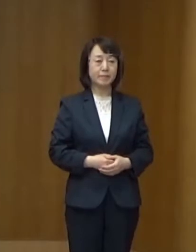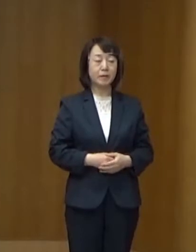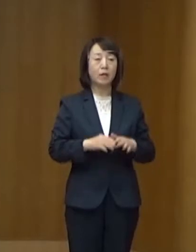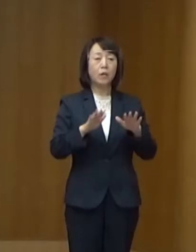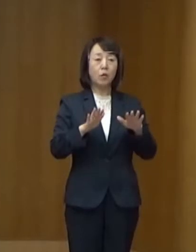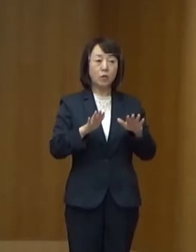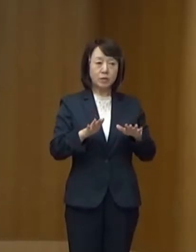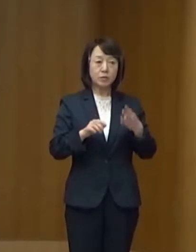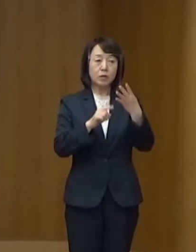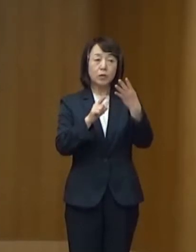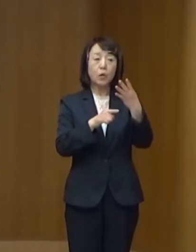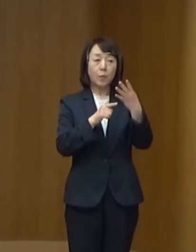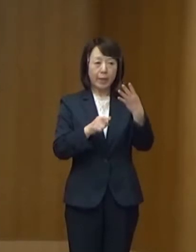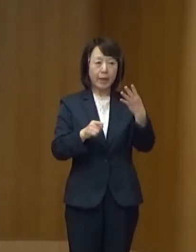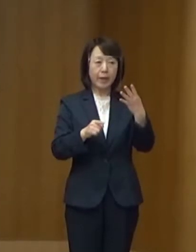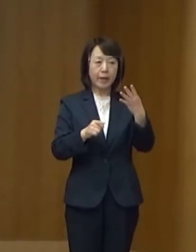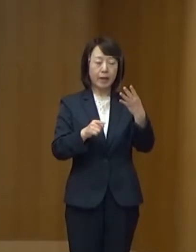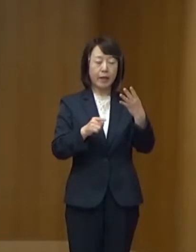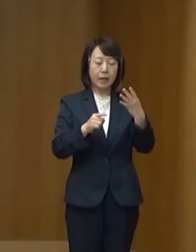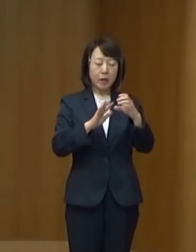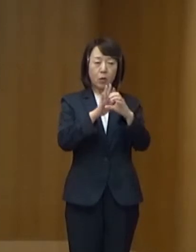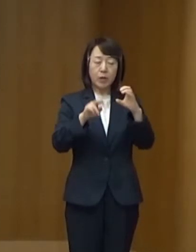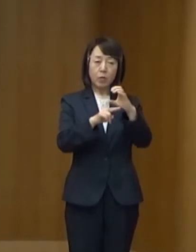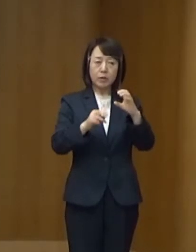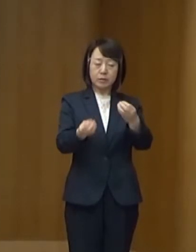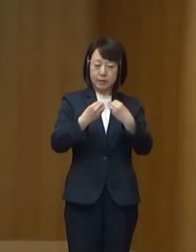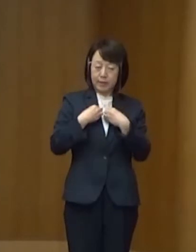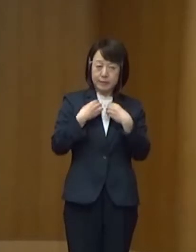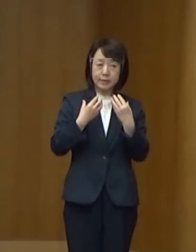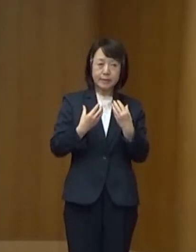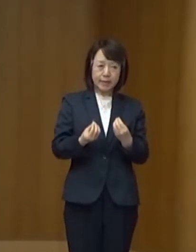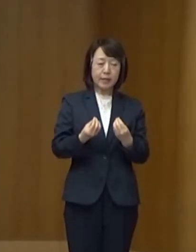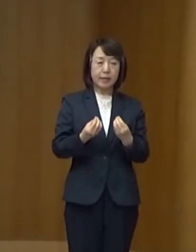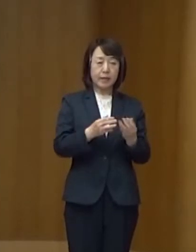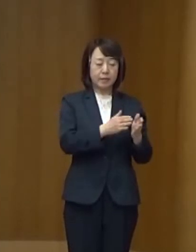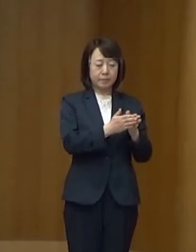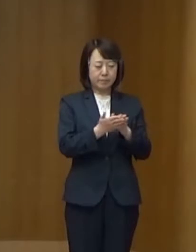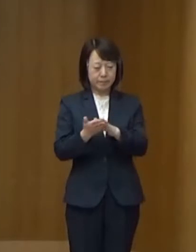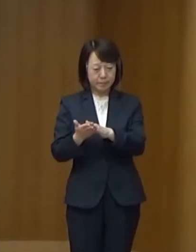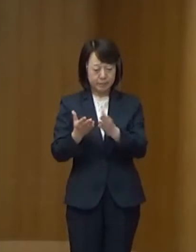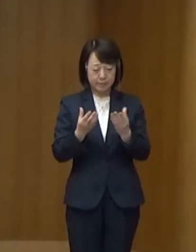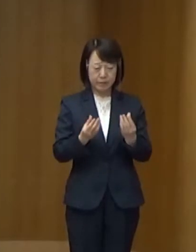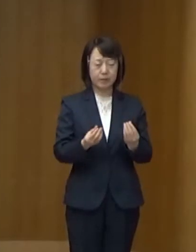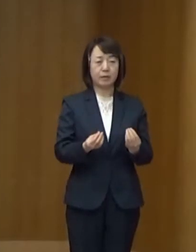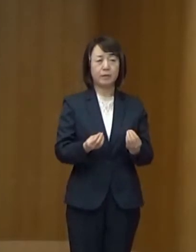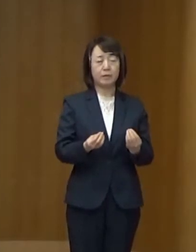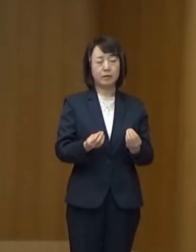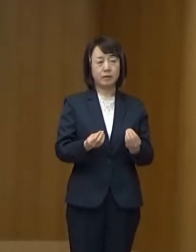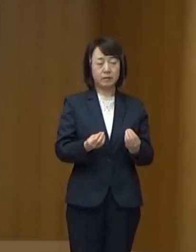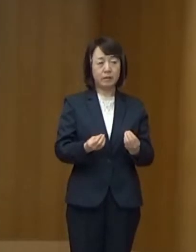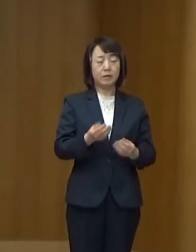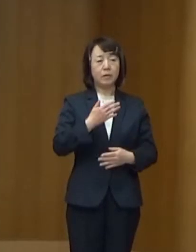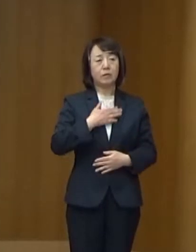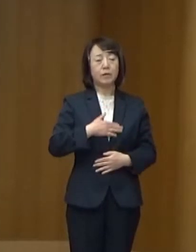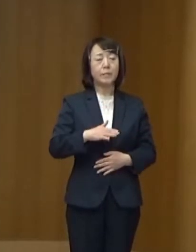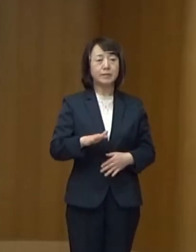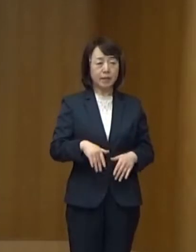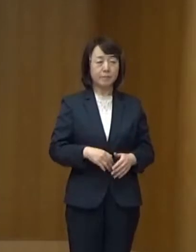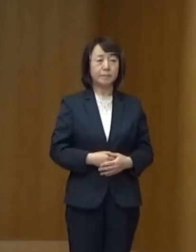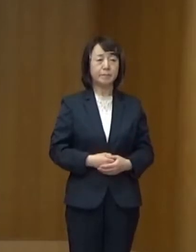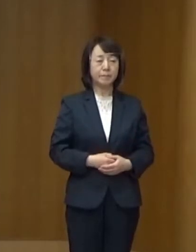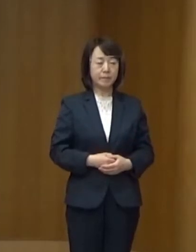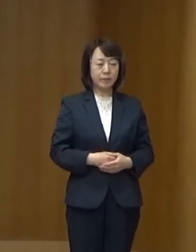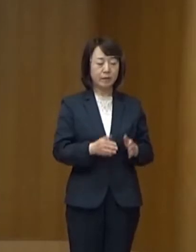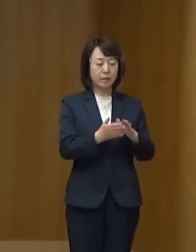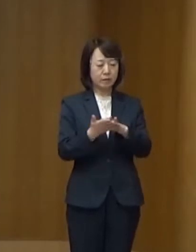本日4名の方が新型コロナウイルスに感染をされまして、お亡くなりになられたことが確認をされました。